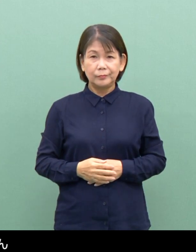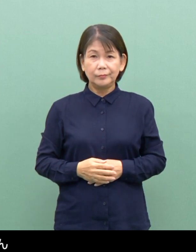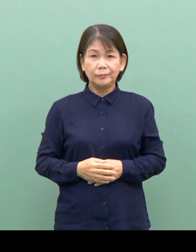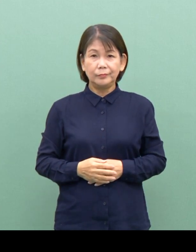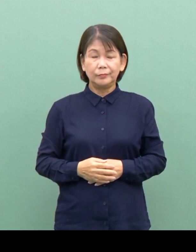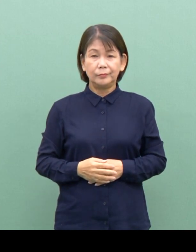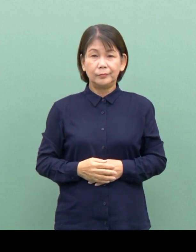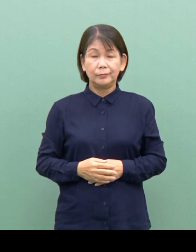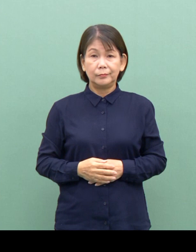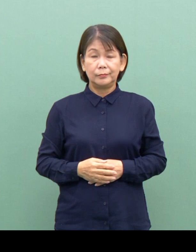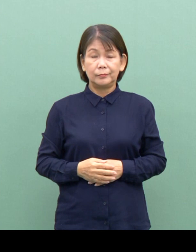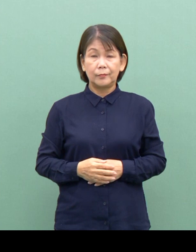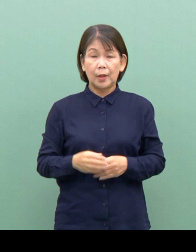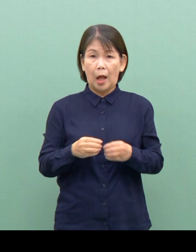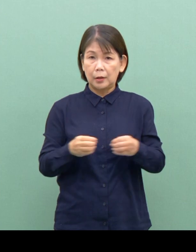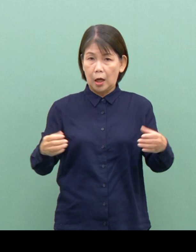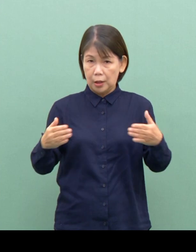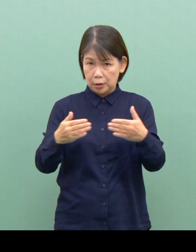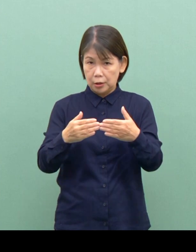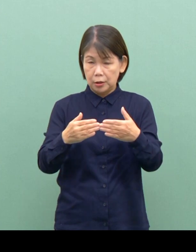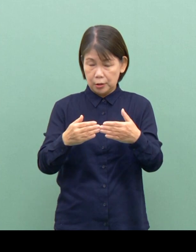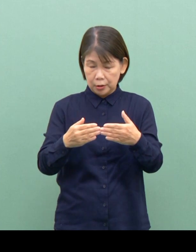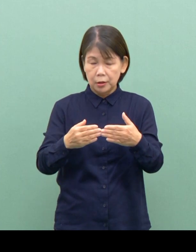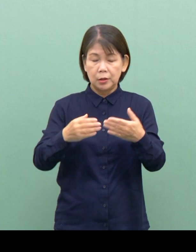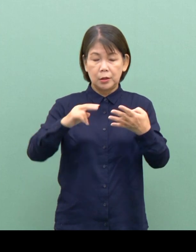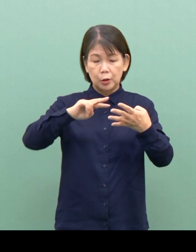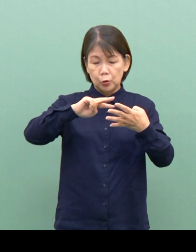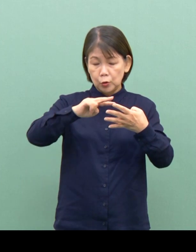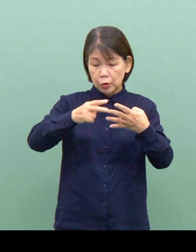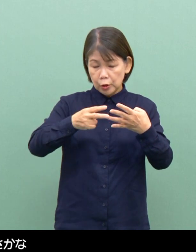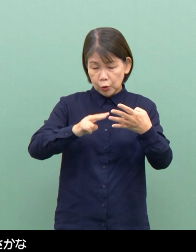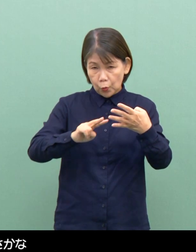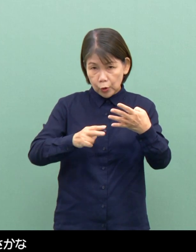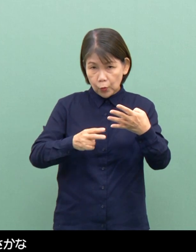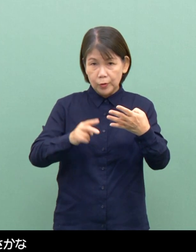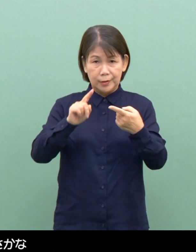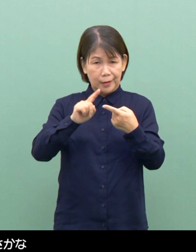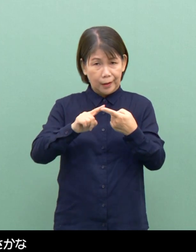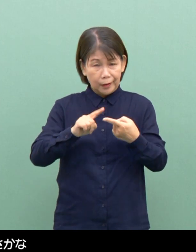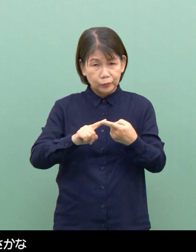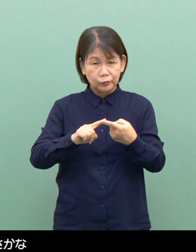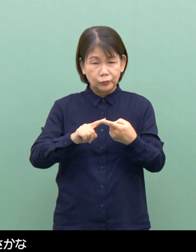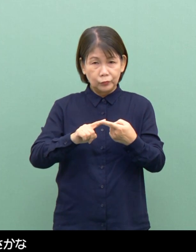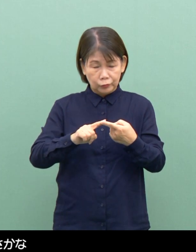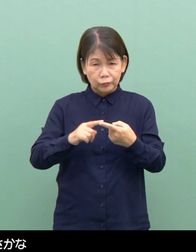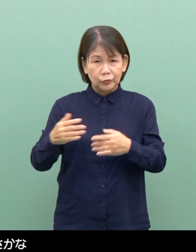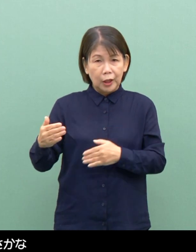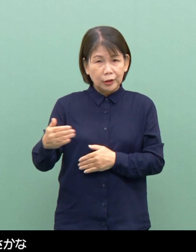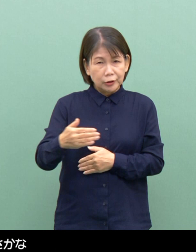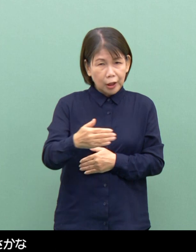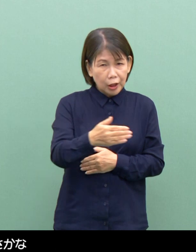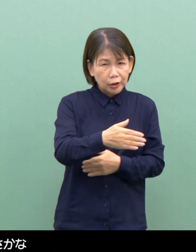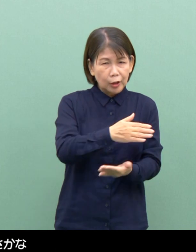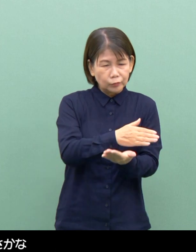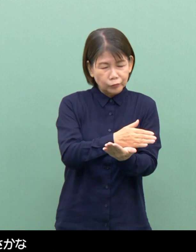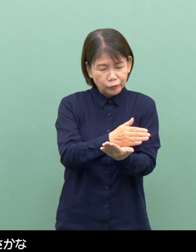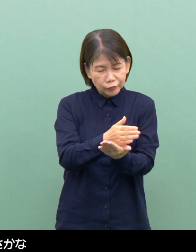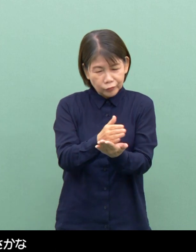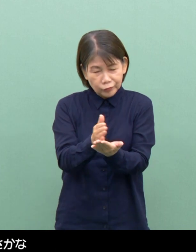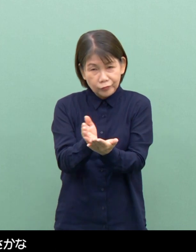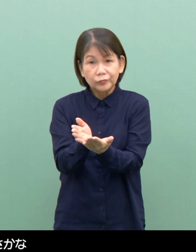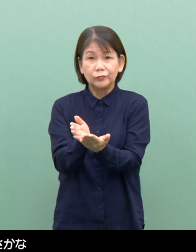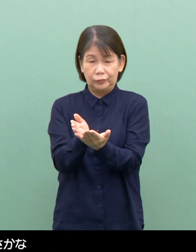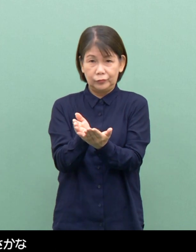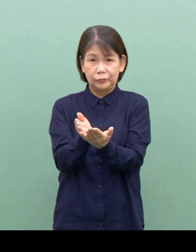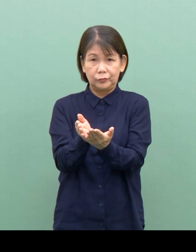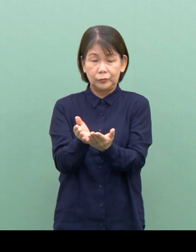ております。 長崎は水産県であって、その中でも四季折々いろんな魚が取れるというのが特